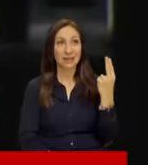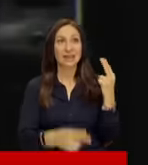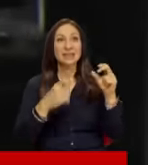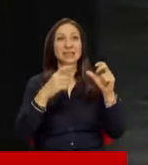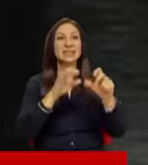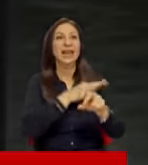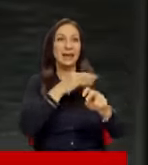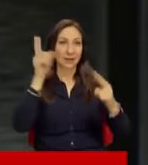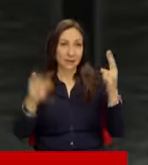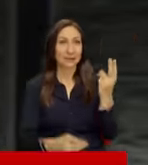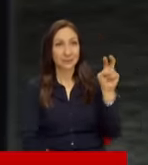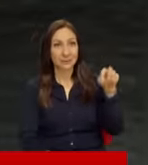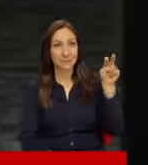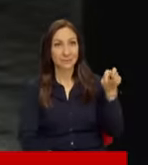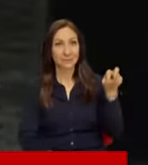Sancaktepe,